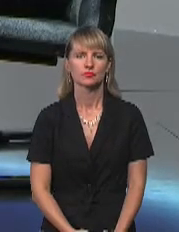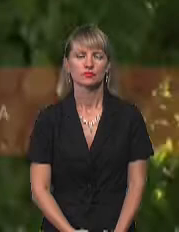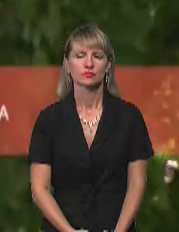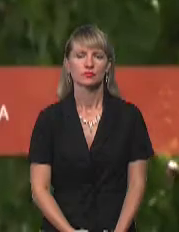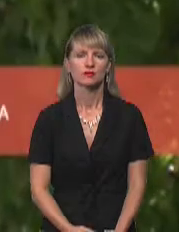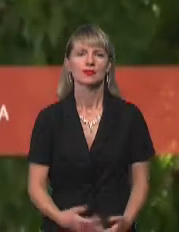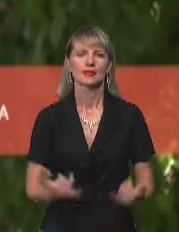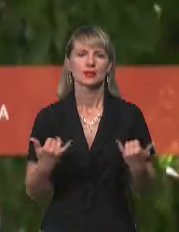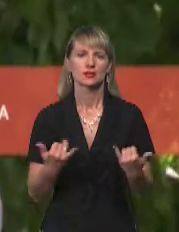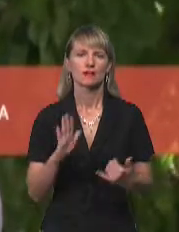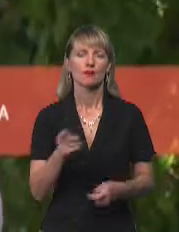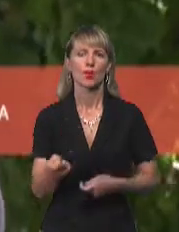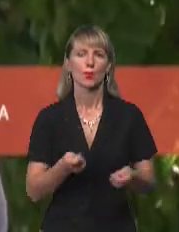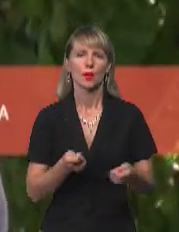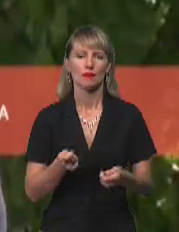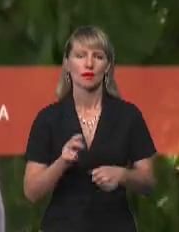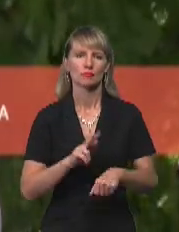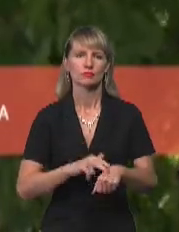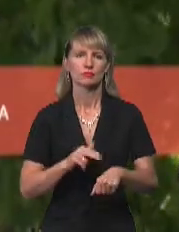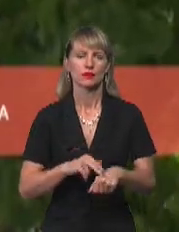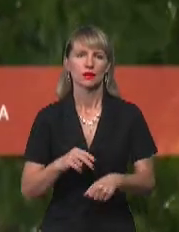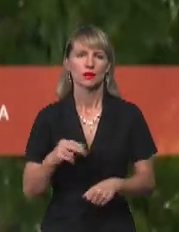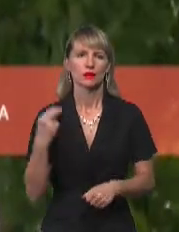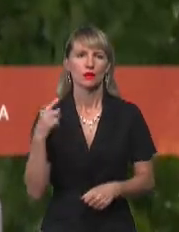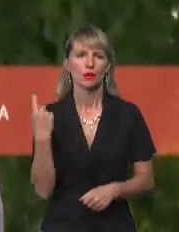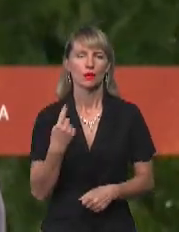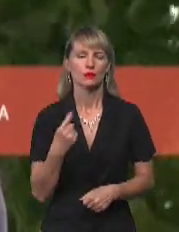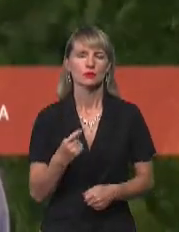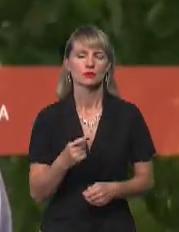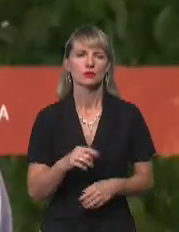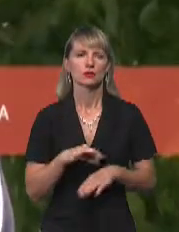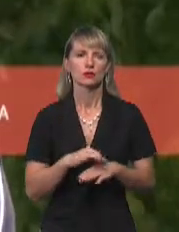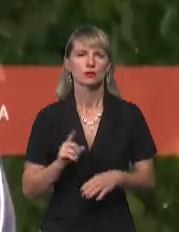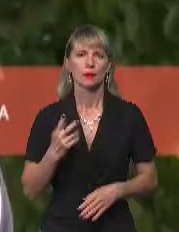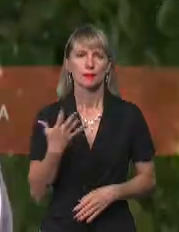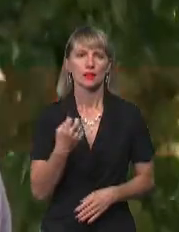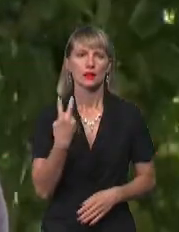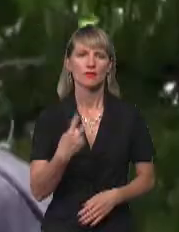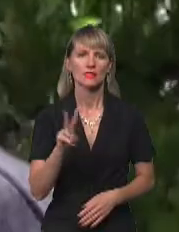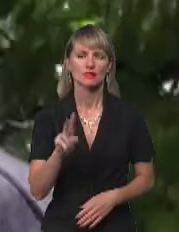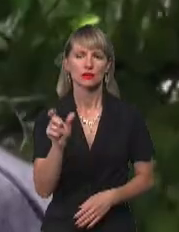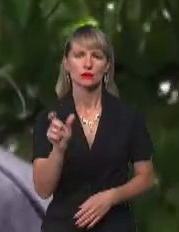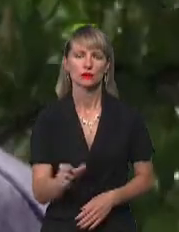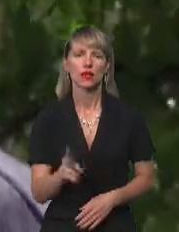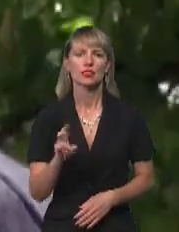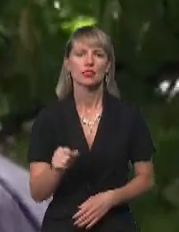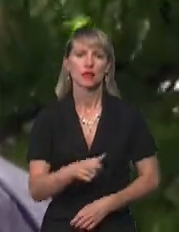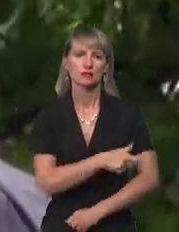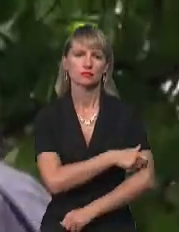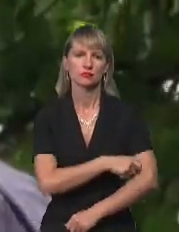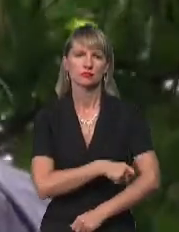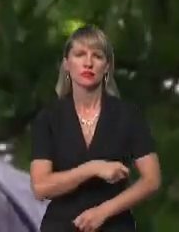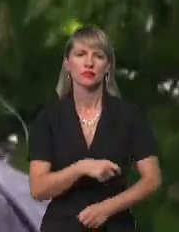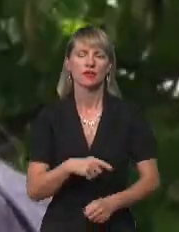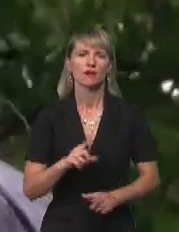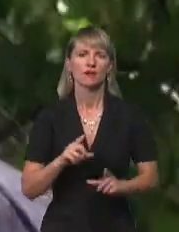На даний момент в управлінні патрульної поліції Запорізької області несуть службу 522 особи. На патрулювання в зміну